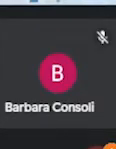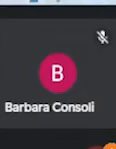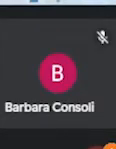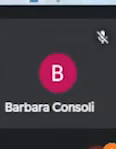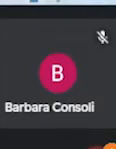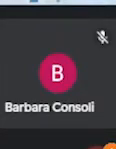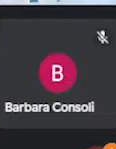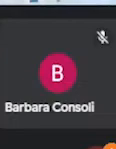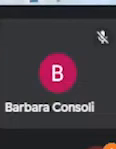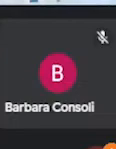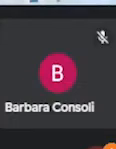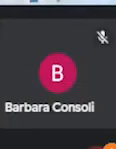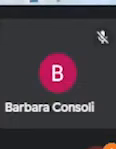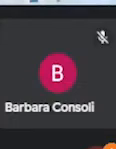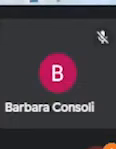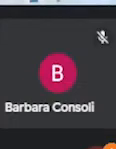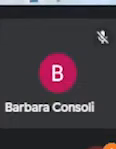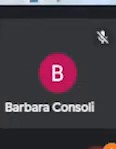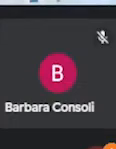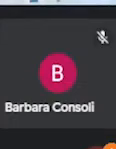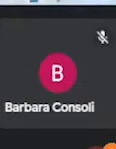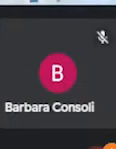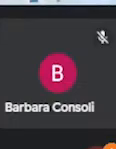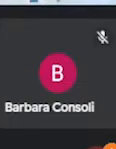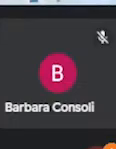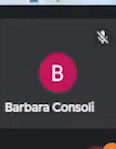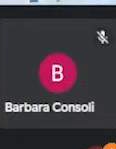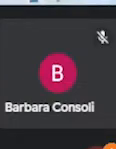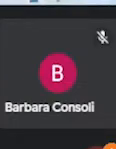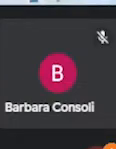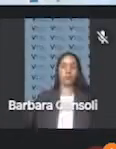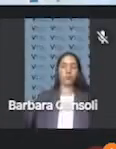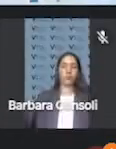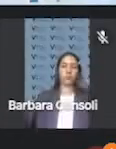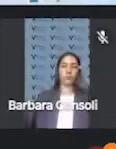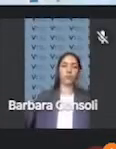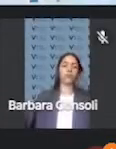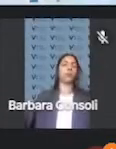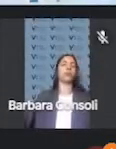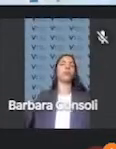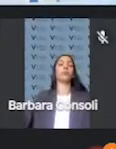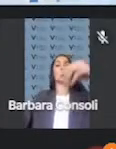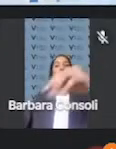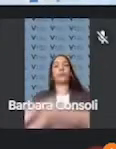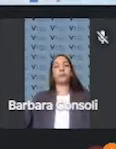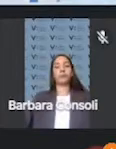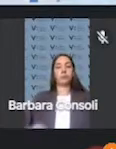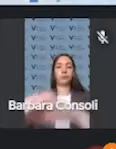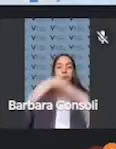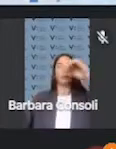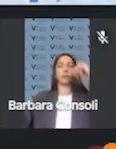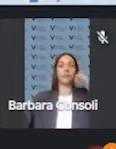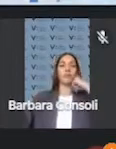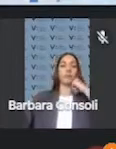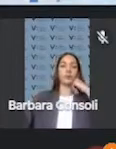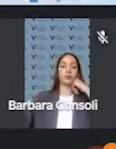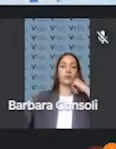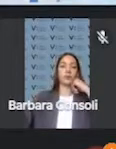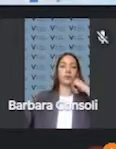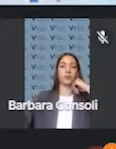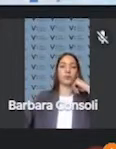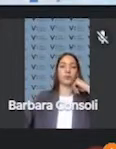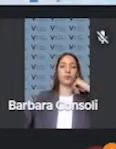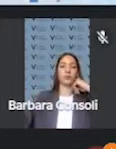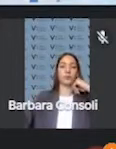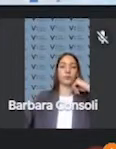del Dipartimento, tutte quante diciamo, le borse di studio e i bandi per accedervi, quindi potrete tranquillamente partecipare al